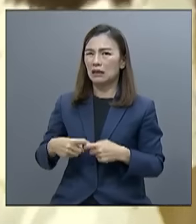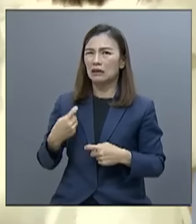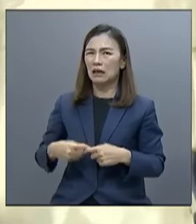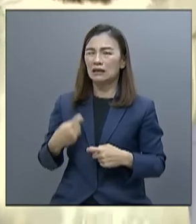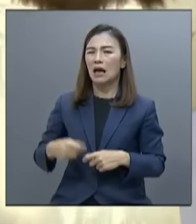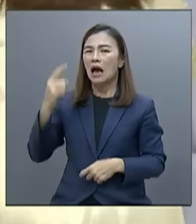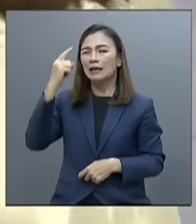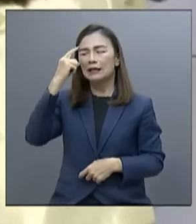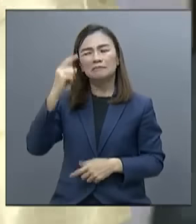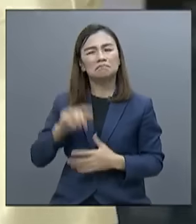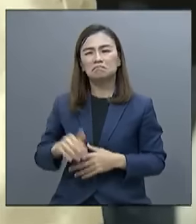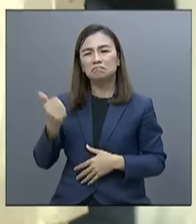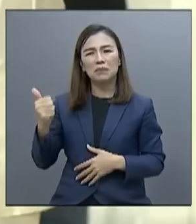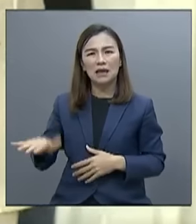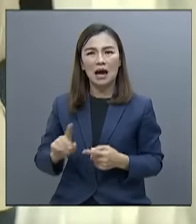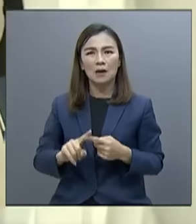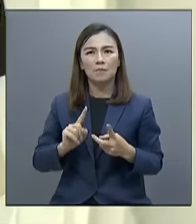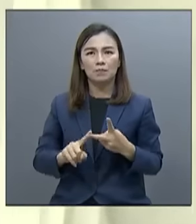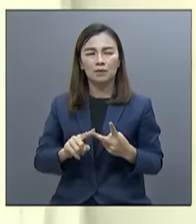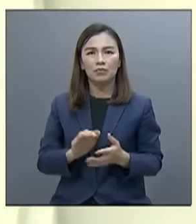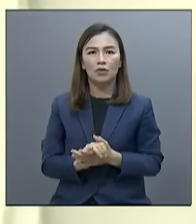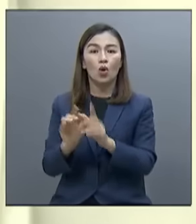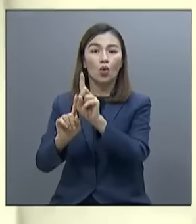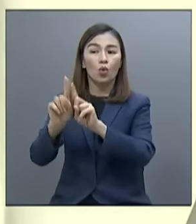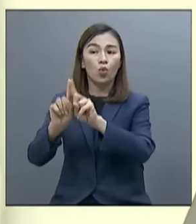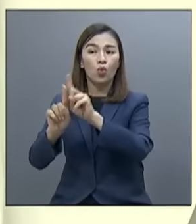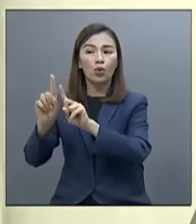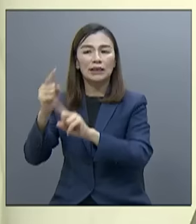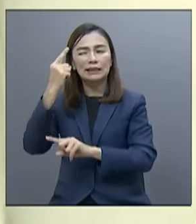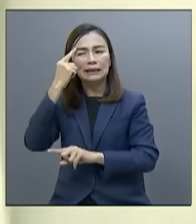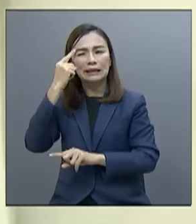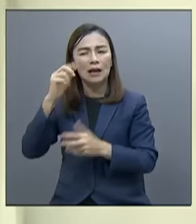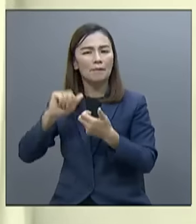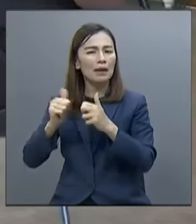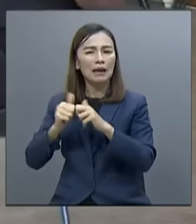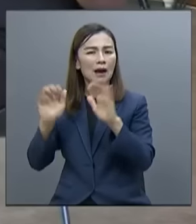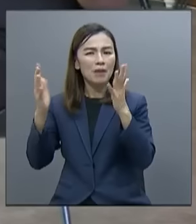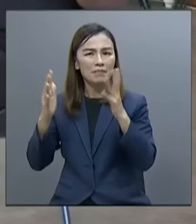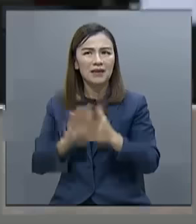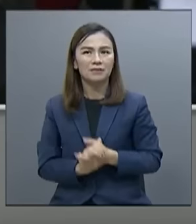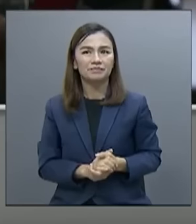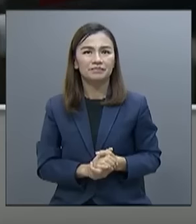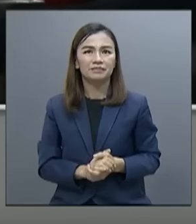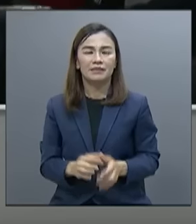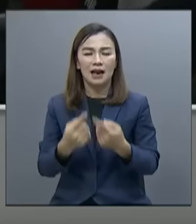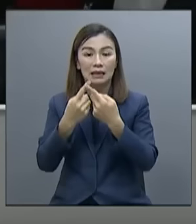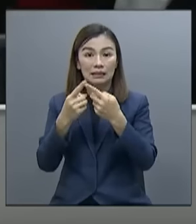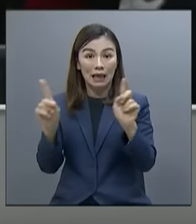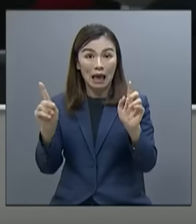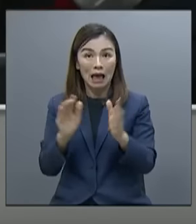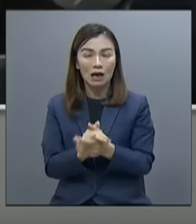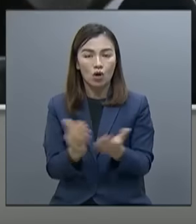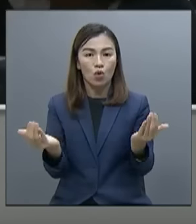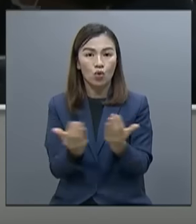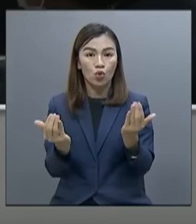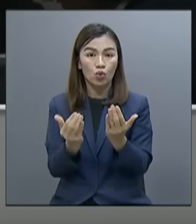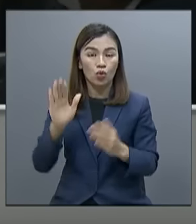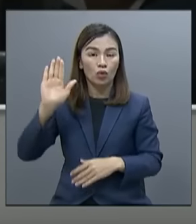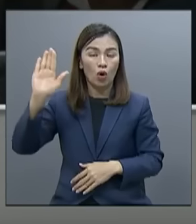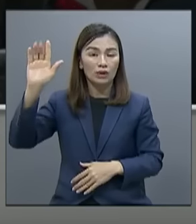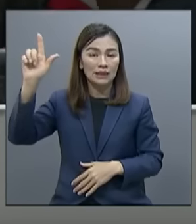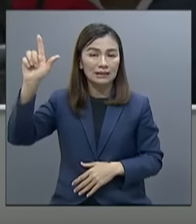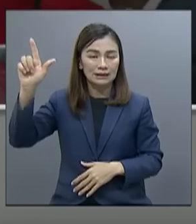ประเด็นค่ะส่วนเรื่องหุ้นก็น่าจะเคลียร์ได้แหละไม่น่าจะมีปัญหาอะไรแต่ด้วยความเป็นลูกสาวคุณพ่อแน่น